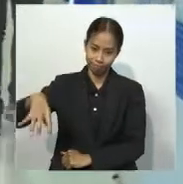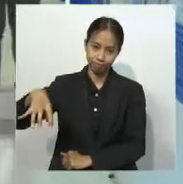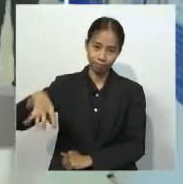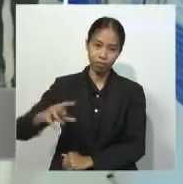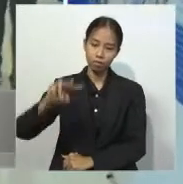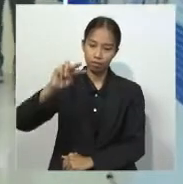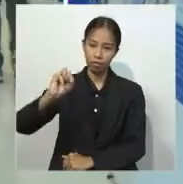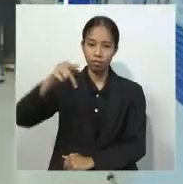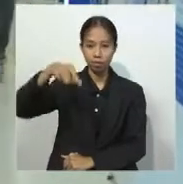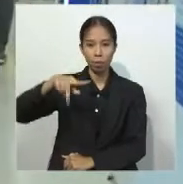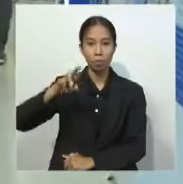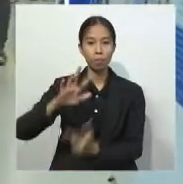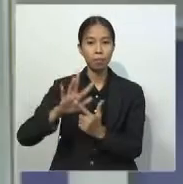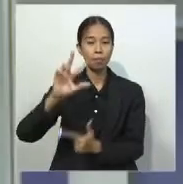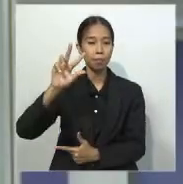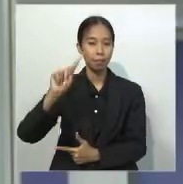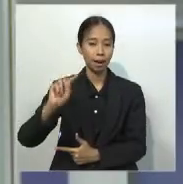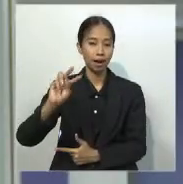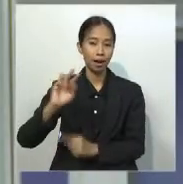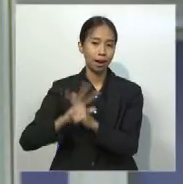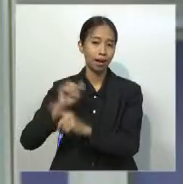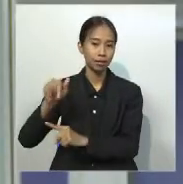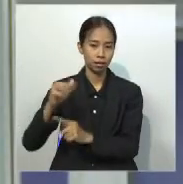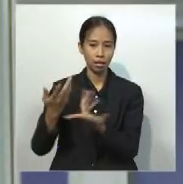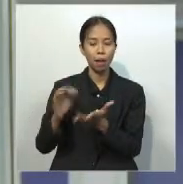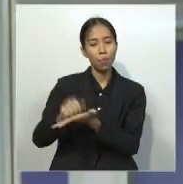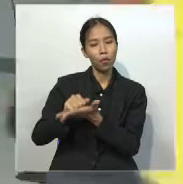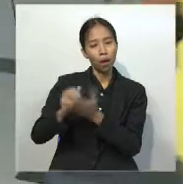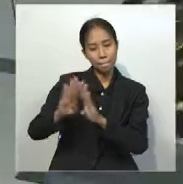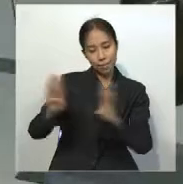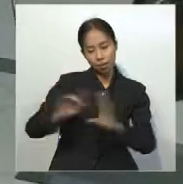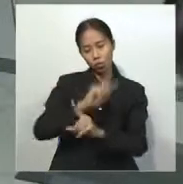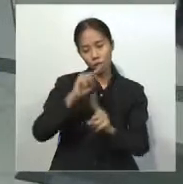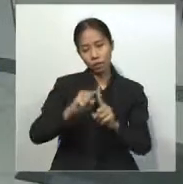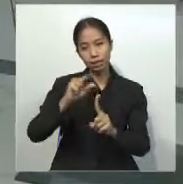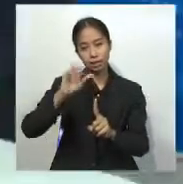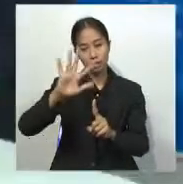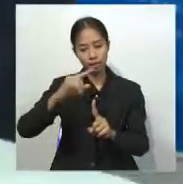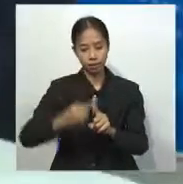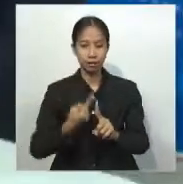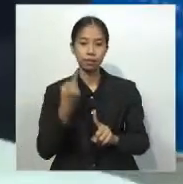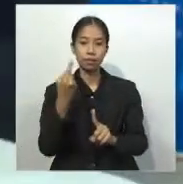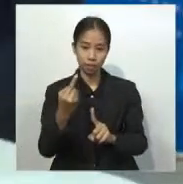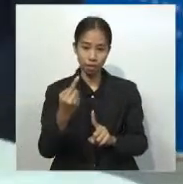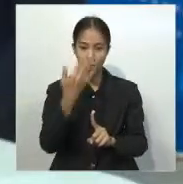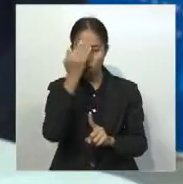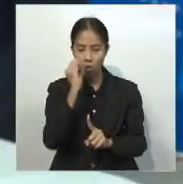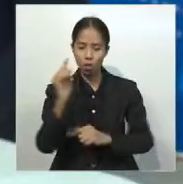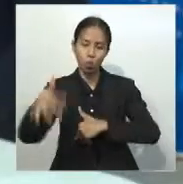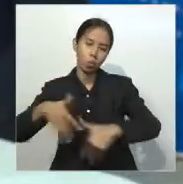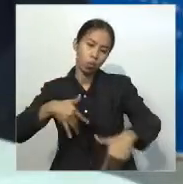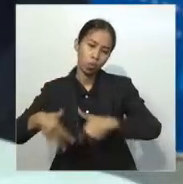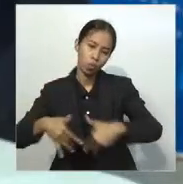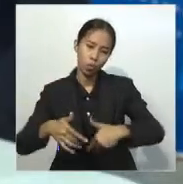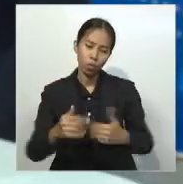สังกัดกรมการแพทย์กระทรวงสาธารณสุขเปิดให้บริการมาตั้งแต่วันที่25มกราคมหลังจากประชาชนในกรุงเทพมหาน